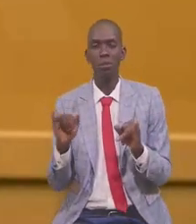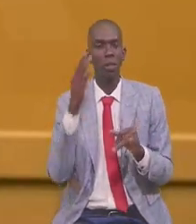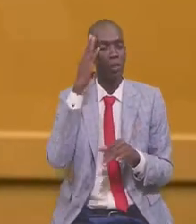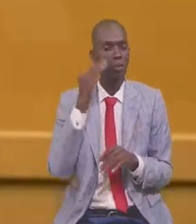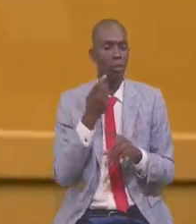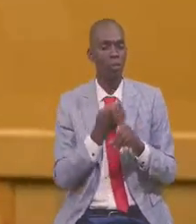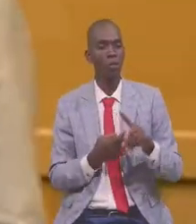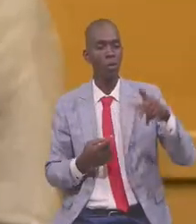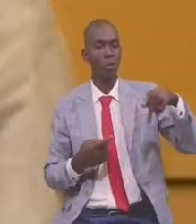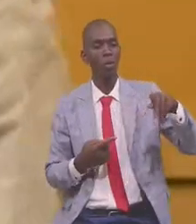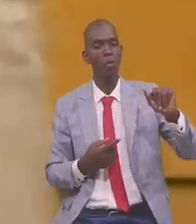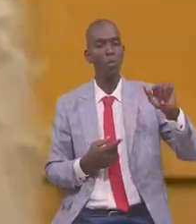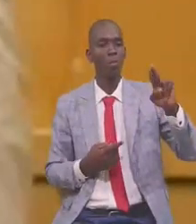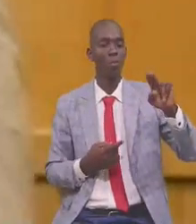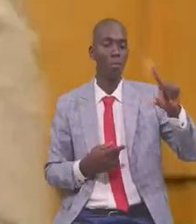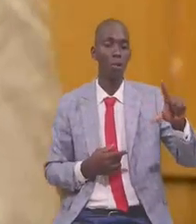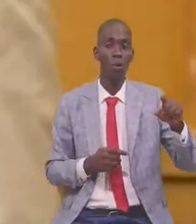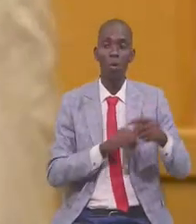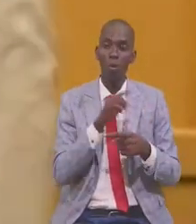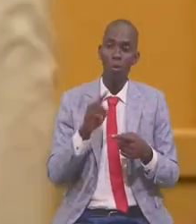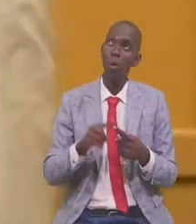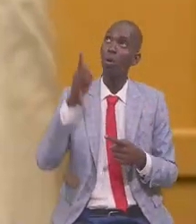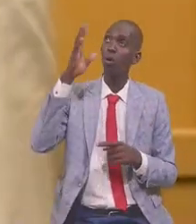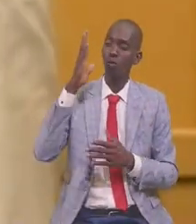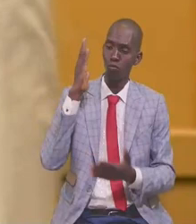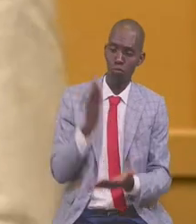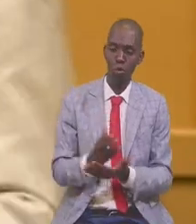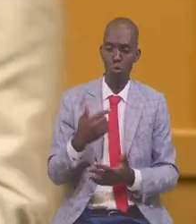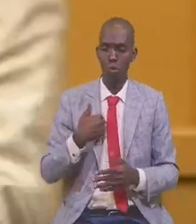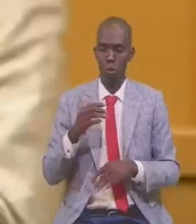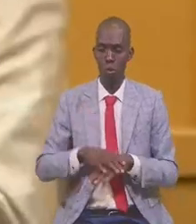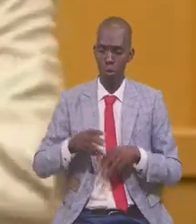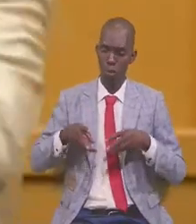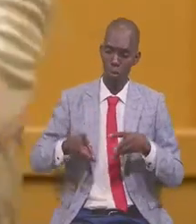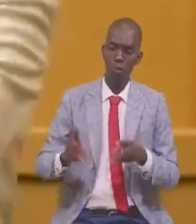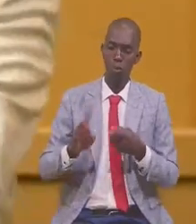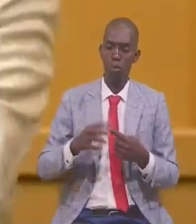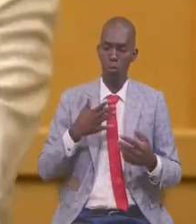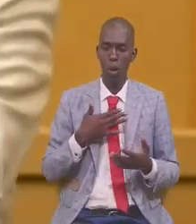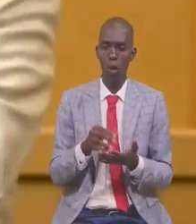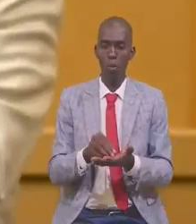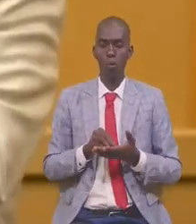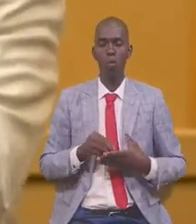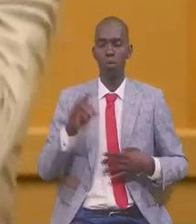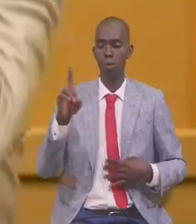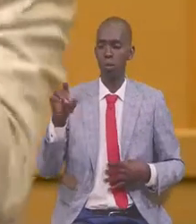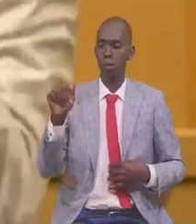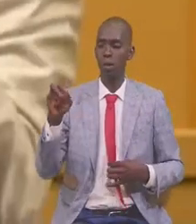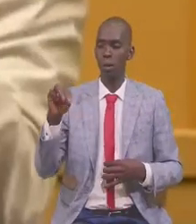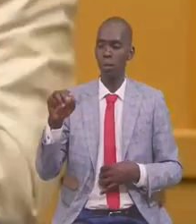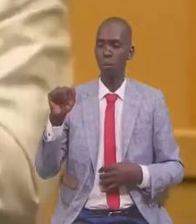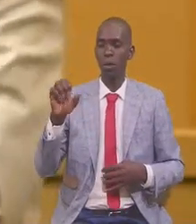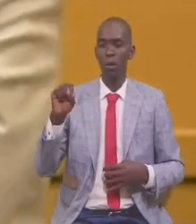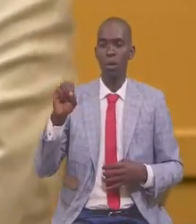Tarse. Quand Dieu m'arrête sur la voie de Damas, mon Damas, et qu'il me parle du ciel, et j'entends